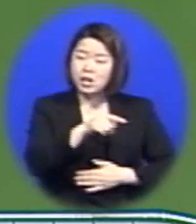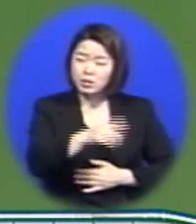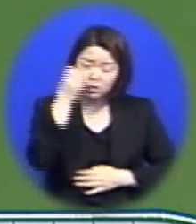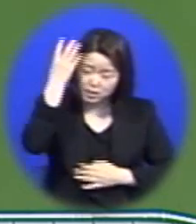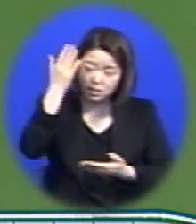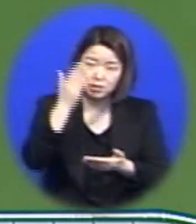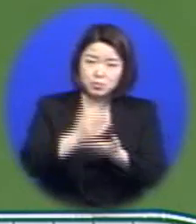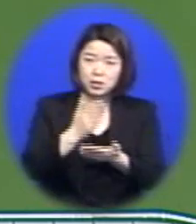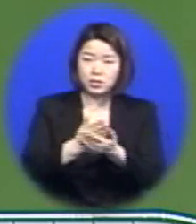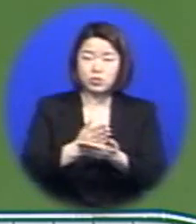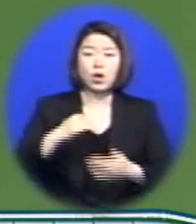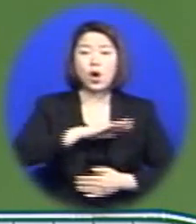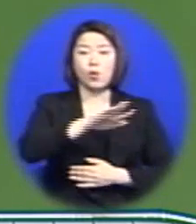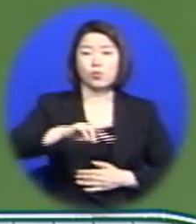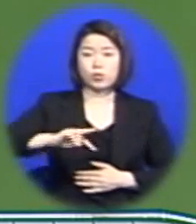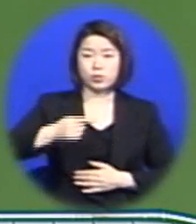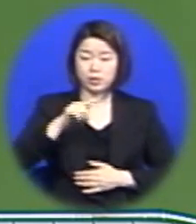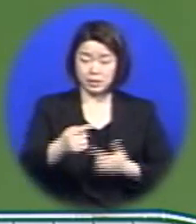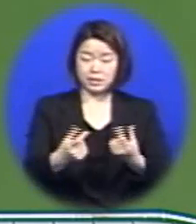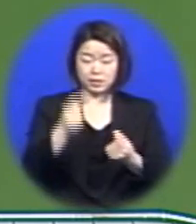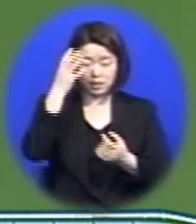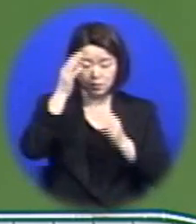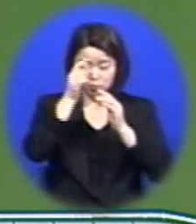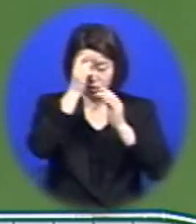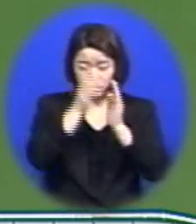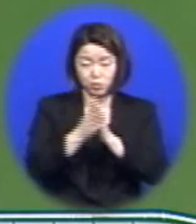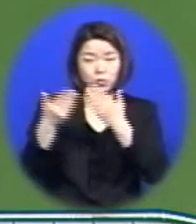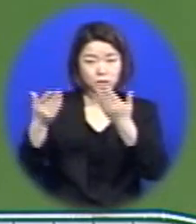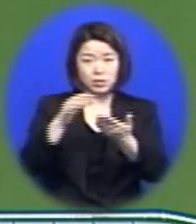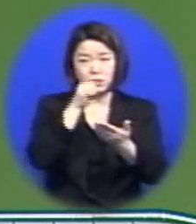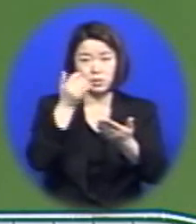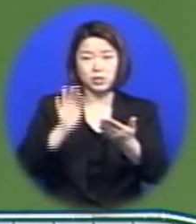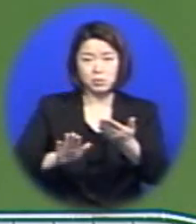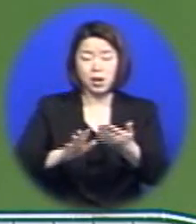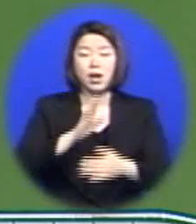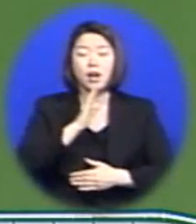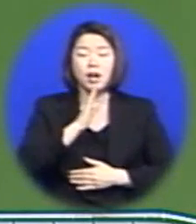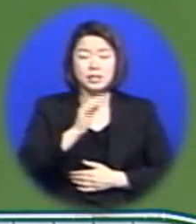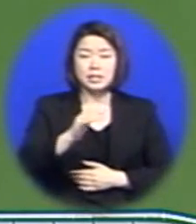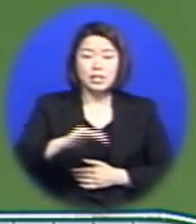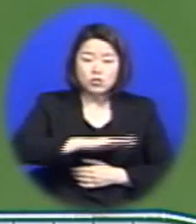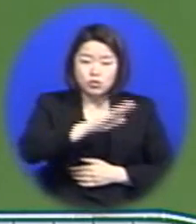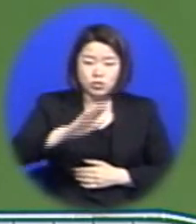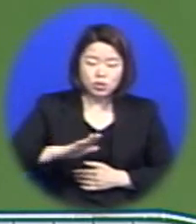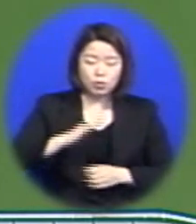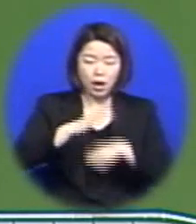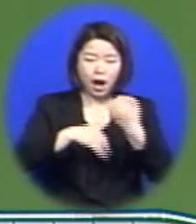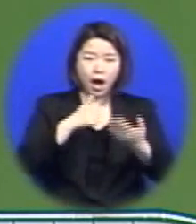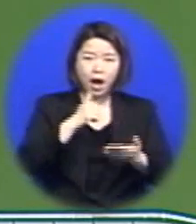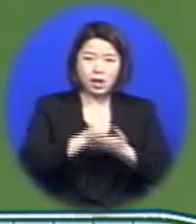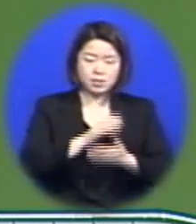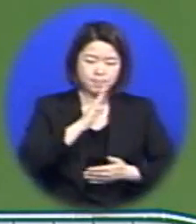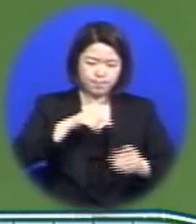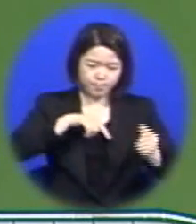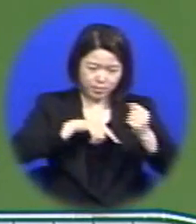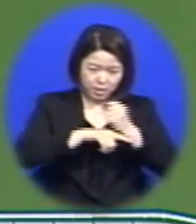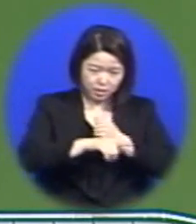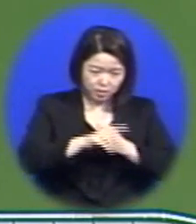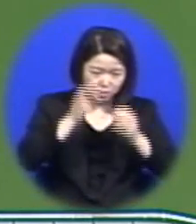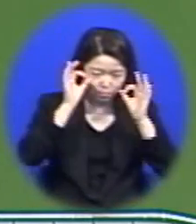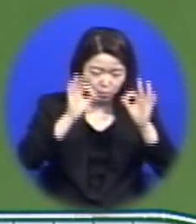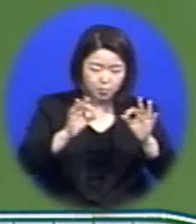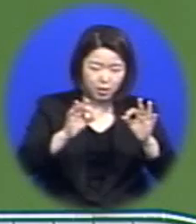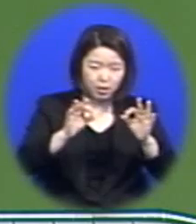잊지 말아 주세요 우리도 그렇게 기도를 하지만 사실은 진짜 하나님의 섭리로 보면 기도를 하면서 우리가